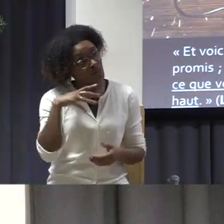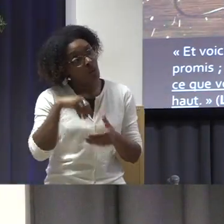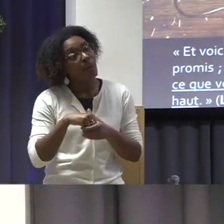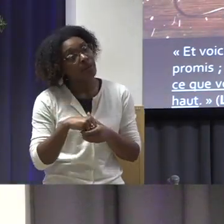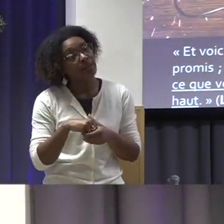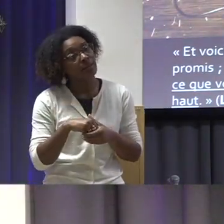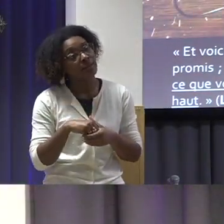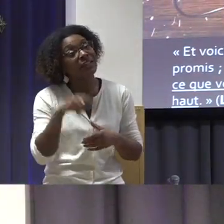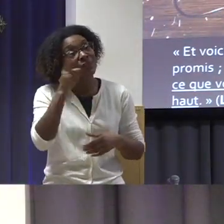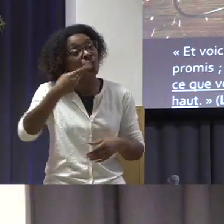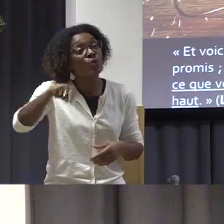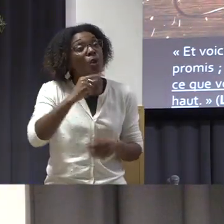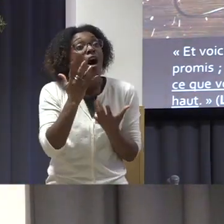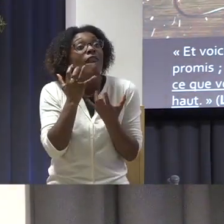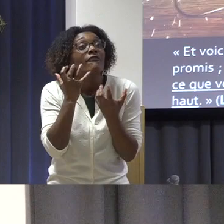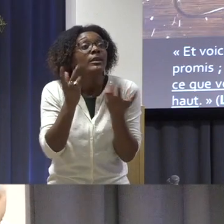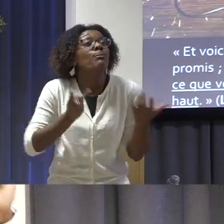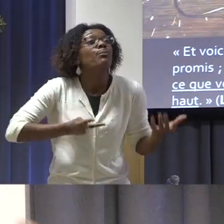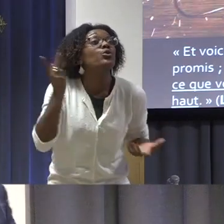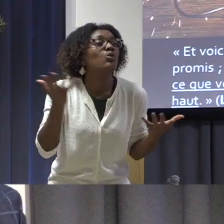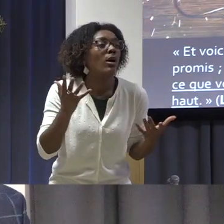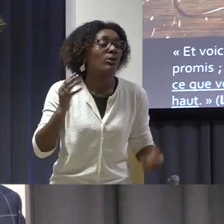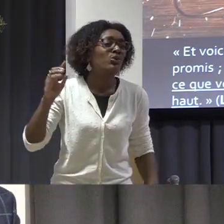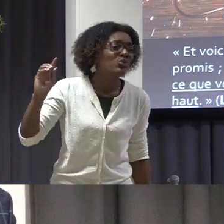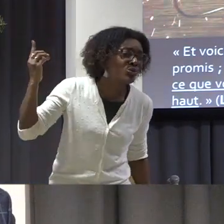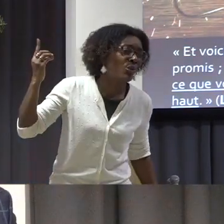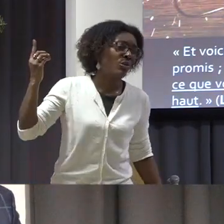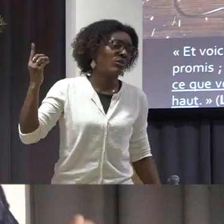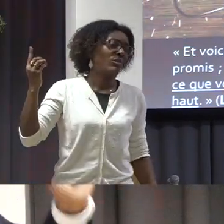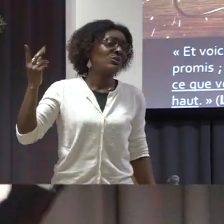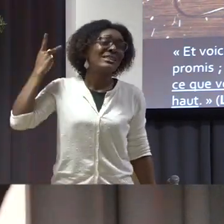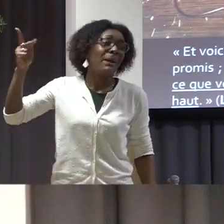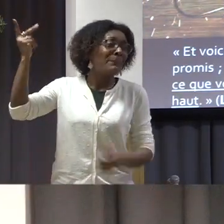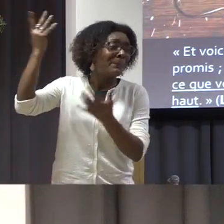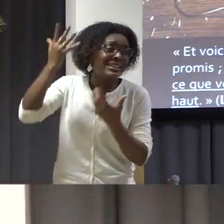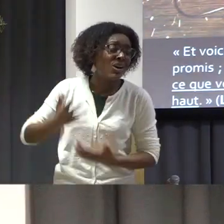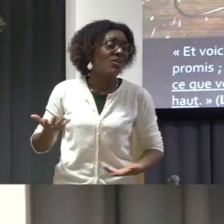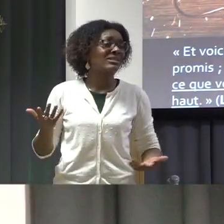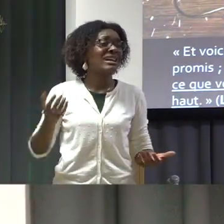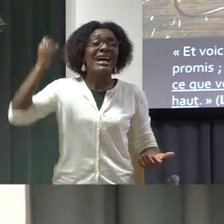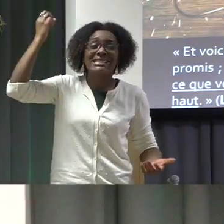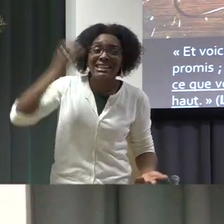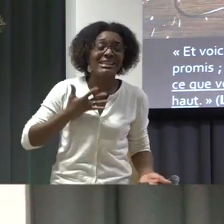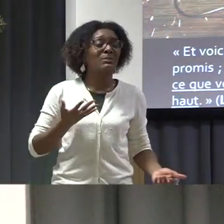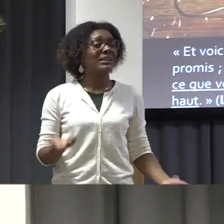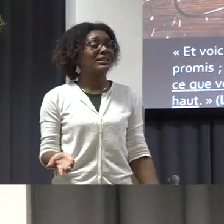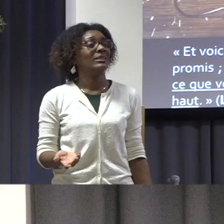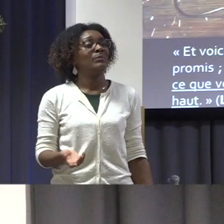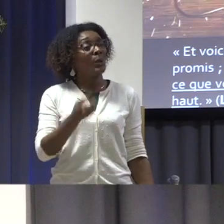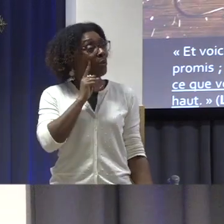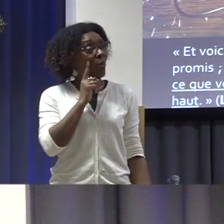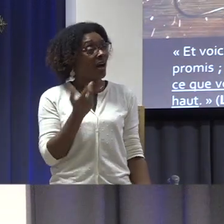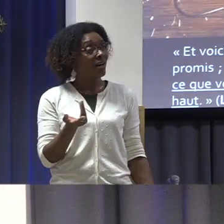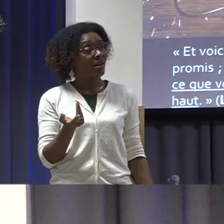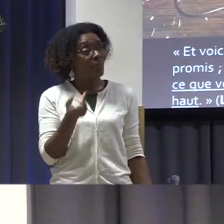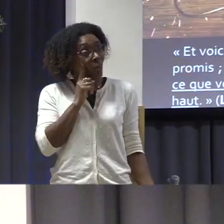aspirons à plus de dieu dans notre vie cette année parce que le rendez vous pour lequel nous existons ce